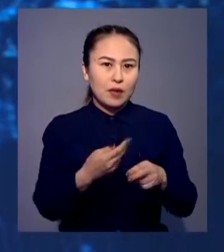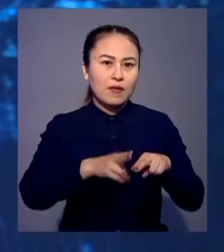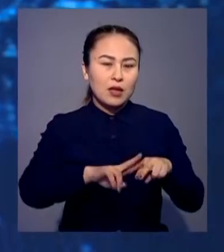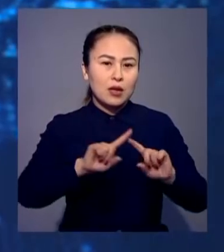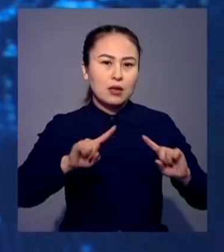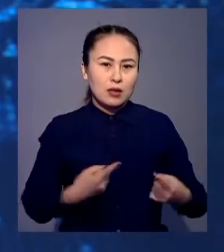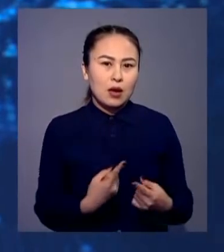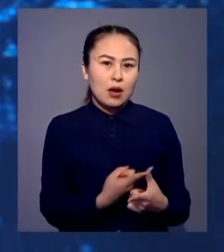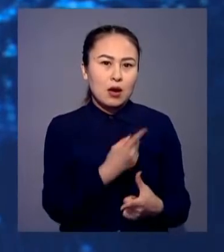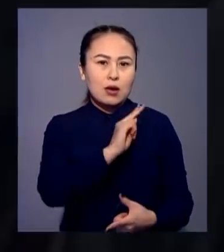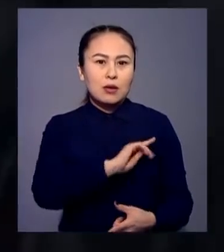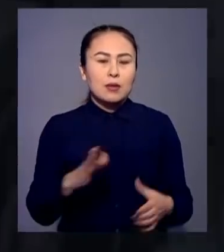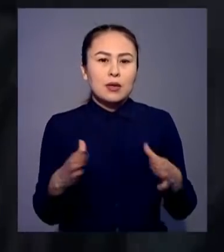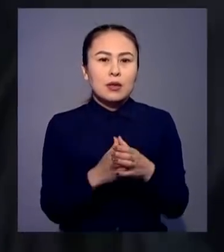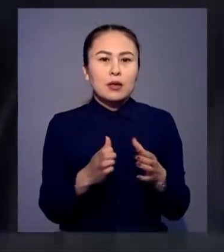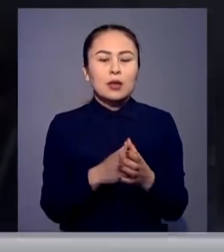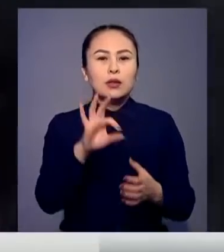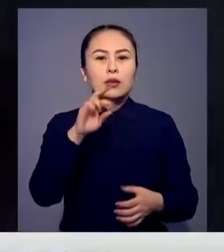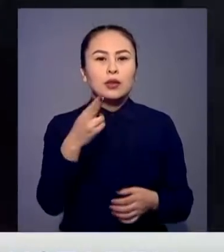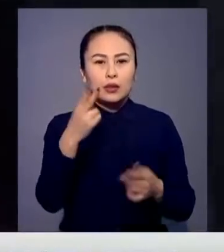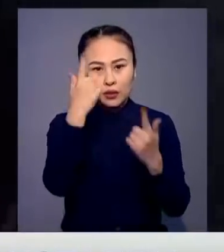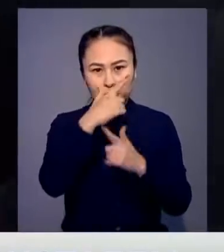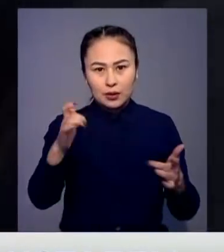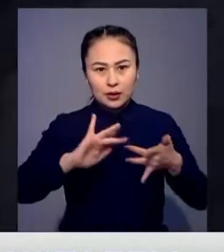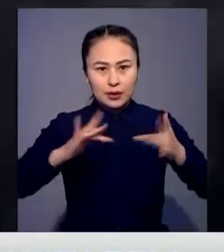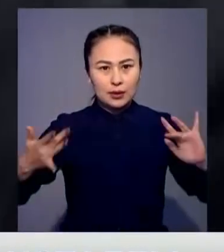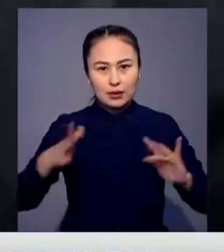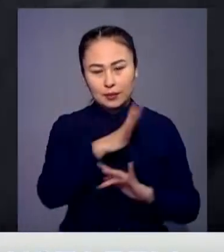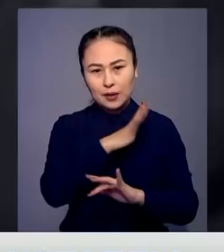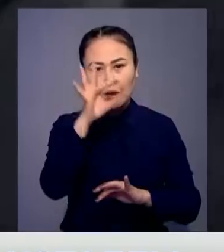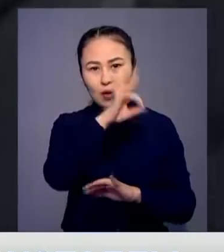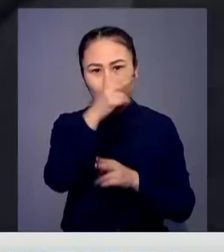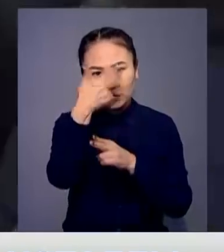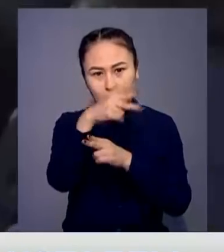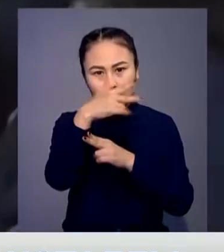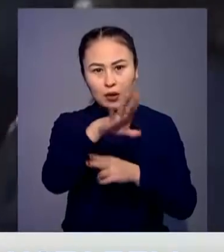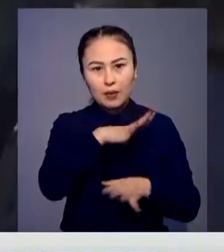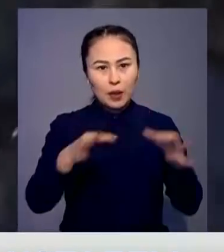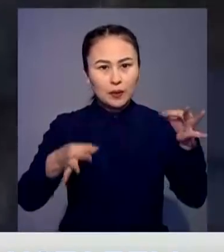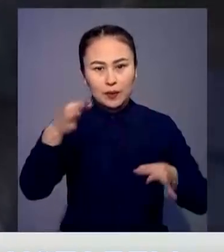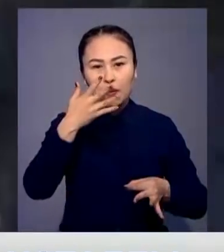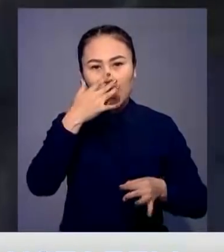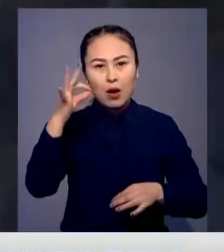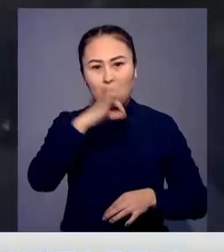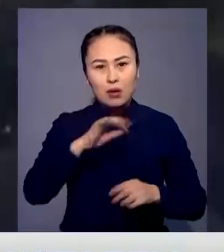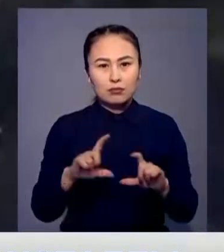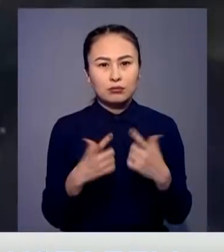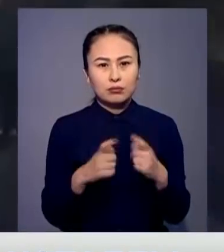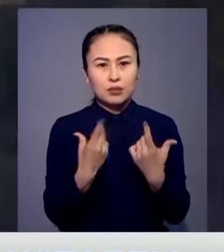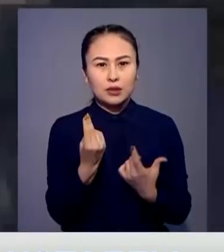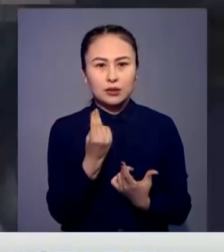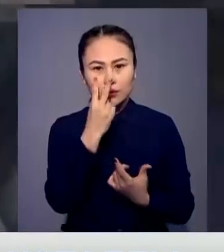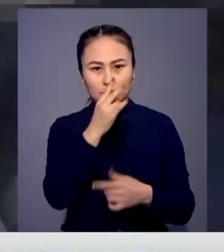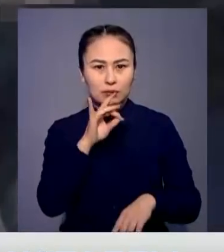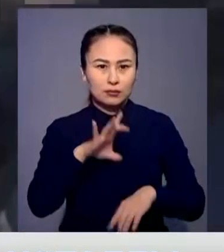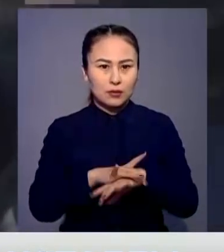өкілдері таратты. Әлеуметтік желілерде жүрген бұл бейнекөріністе судьядан шетелдік банкноттар тәркіленгені анық көрінеді. Күдікті